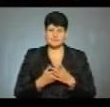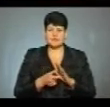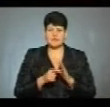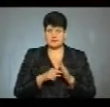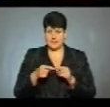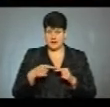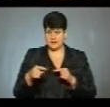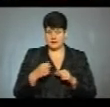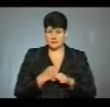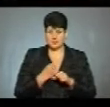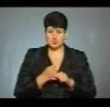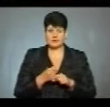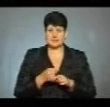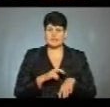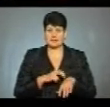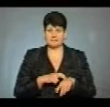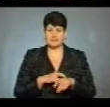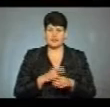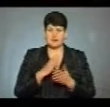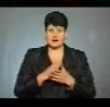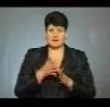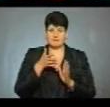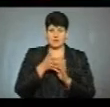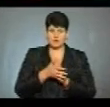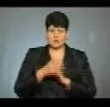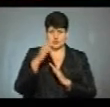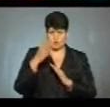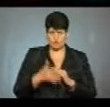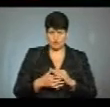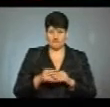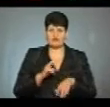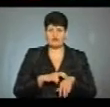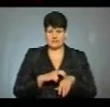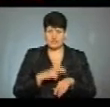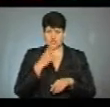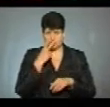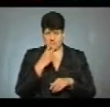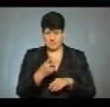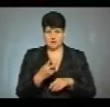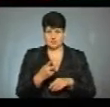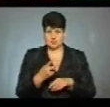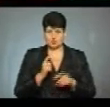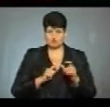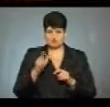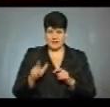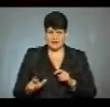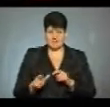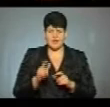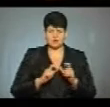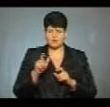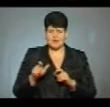де працюють лікарі, вона відділена напівпрозорим склом. Викладач може бачити студентів, а студенти – викладача – ні.